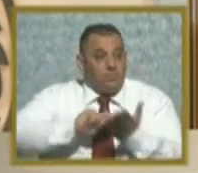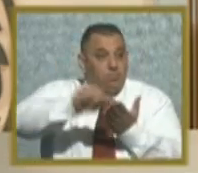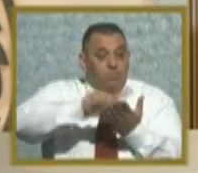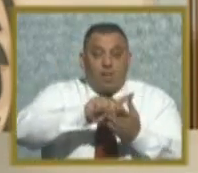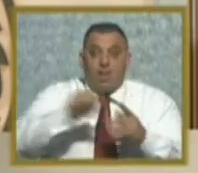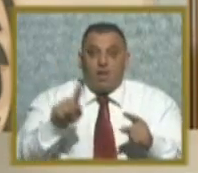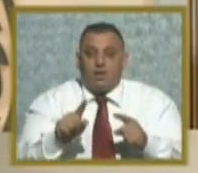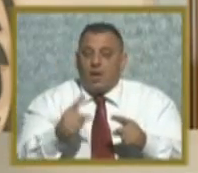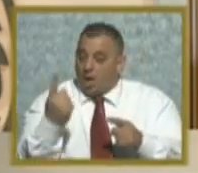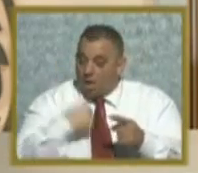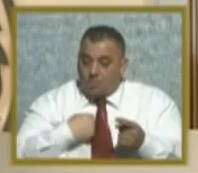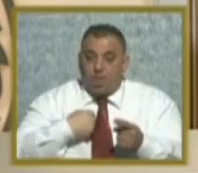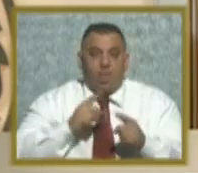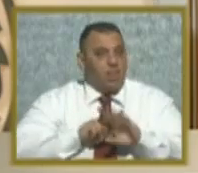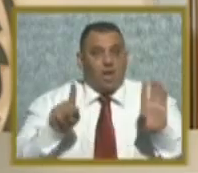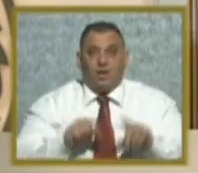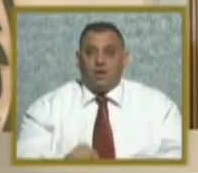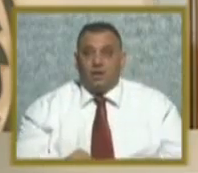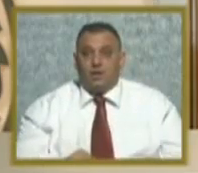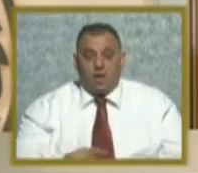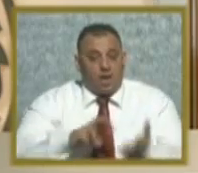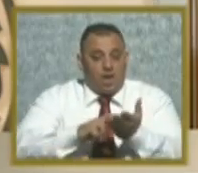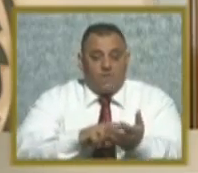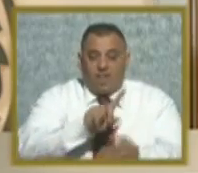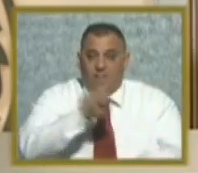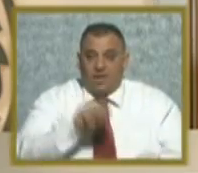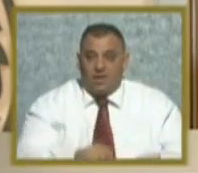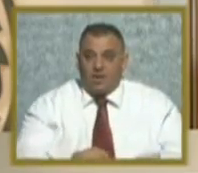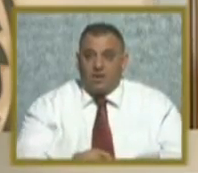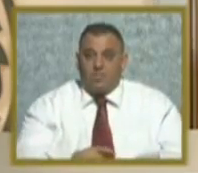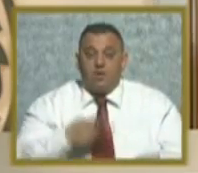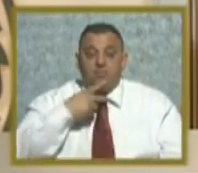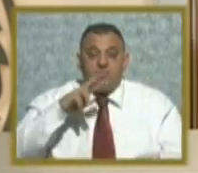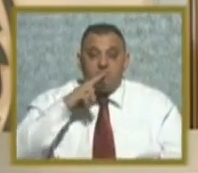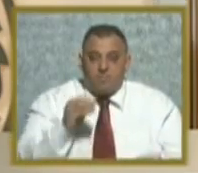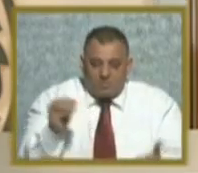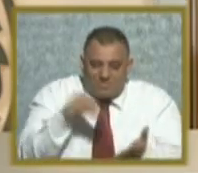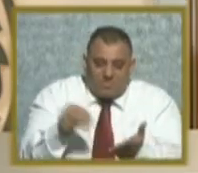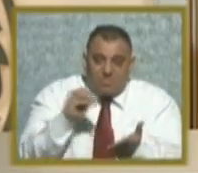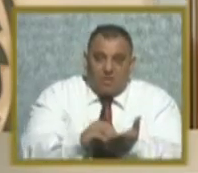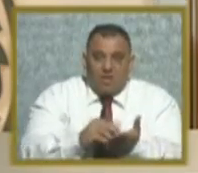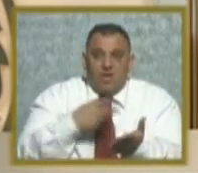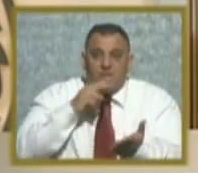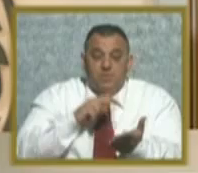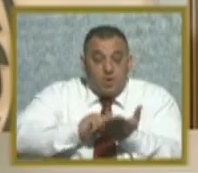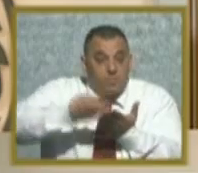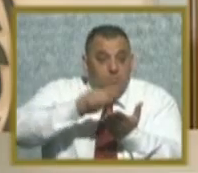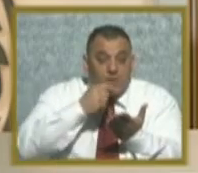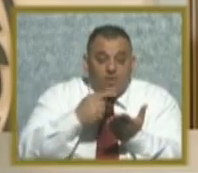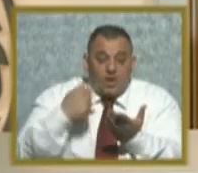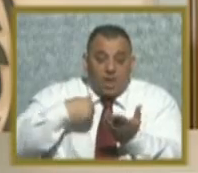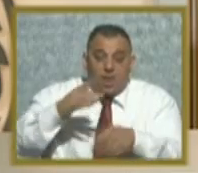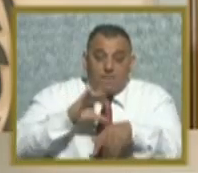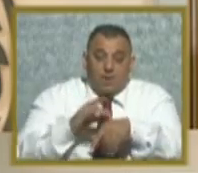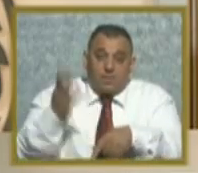لا تستجيبوا لمثل هذا، ولا تخافون اللي يقولون يكذبونهم، يضعون يقول لي اللي ما يوزعها يحصل له